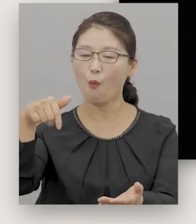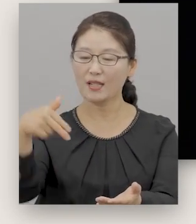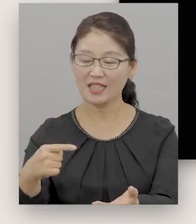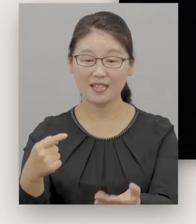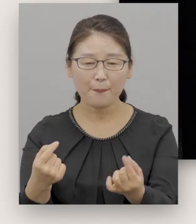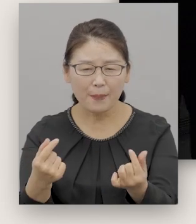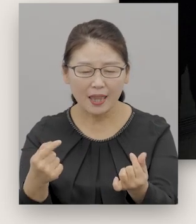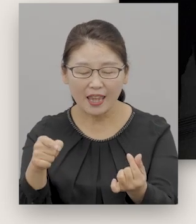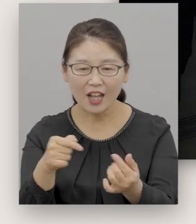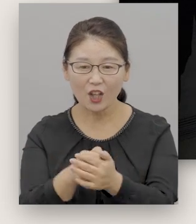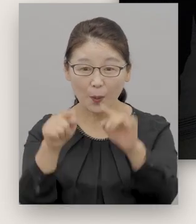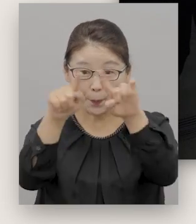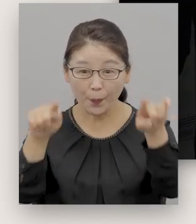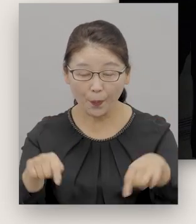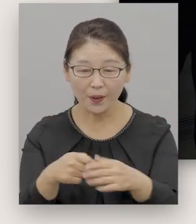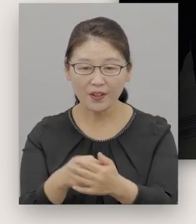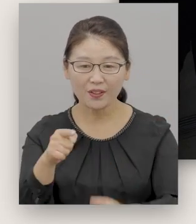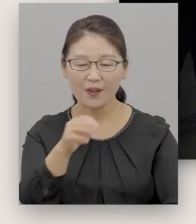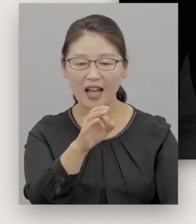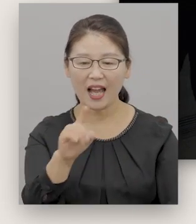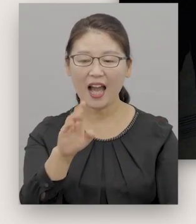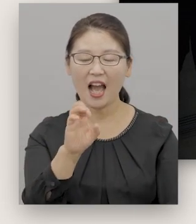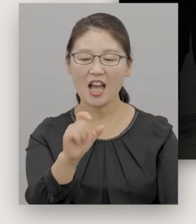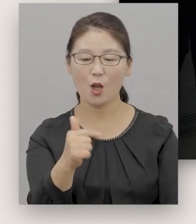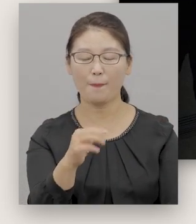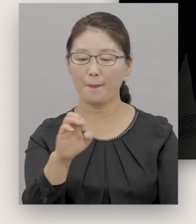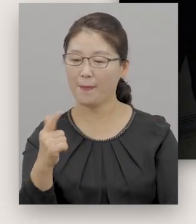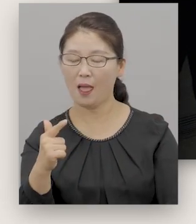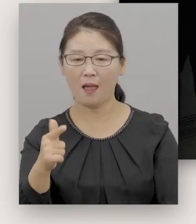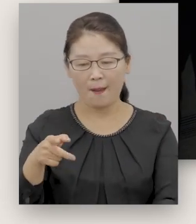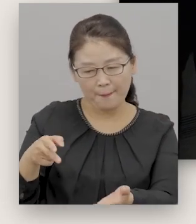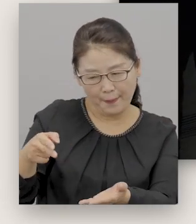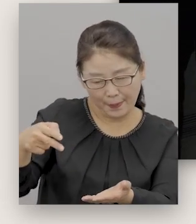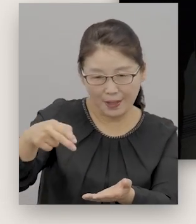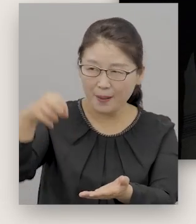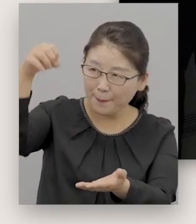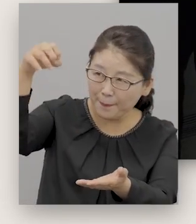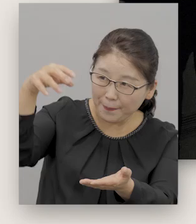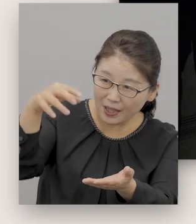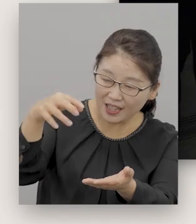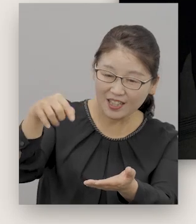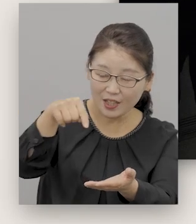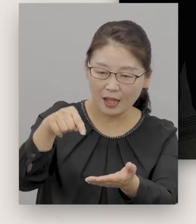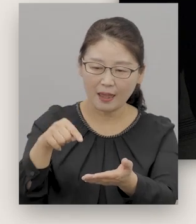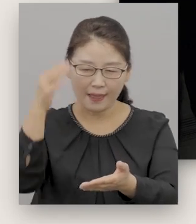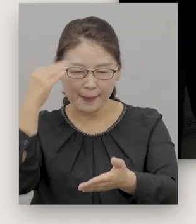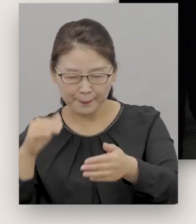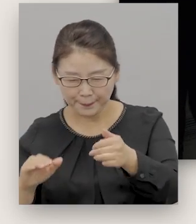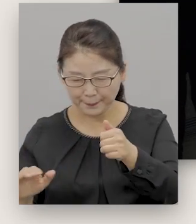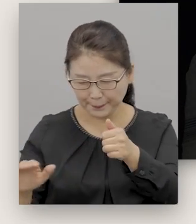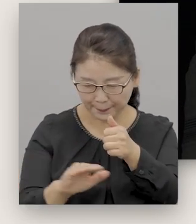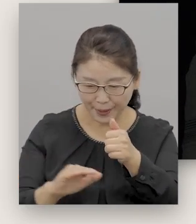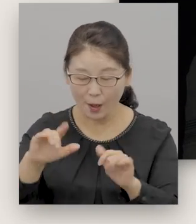이렇게 잘라서 거기에 빛을 때리고 거기에 드리워지는 그림자로 이런 효과를 냈다라고 합니다.